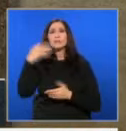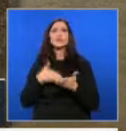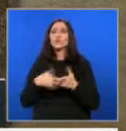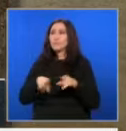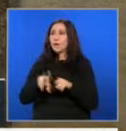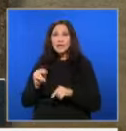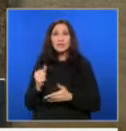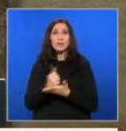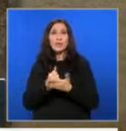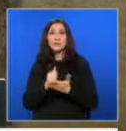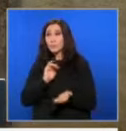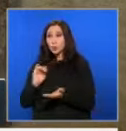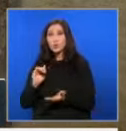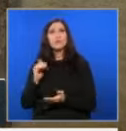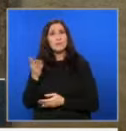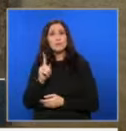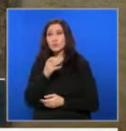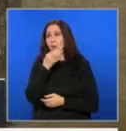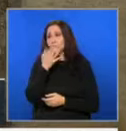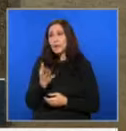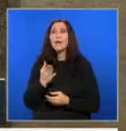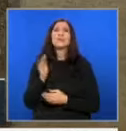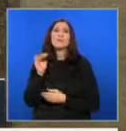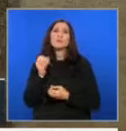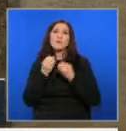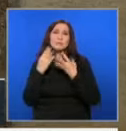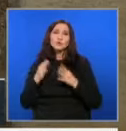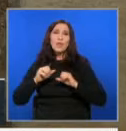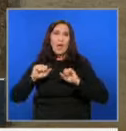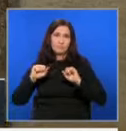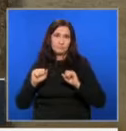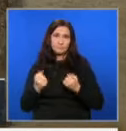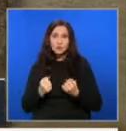сме осигурили да бъде по възможност най-скоро